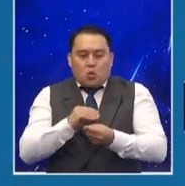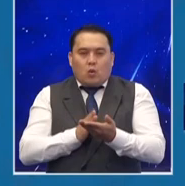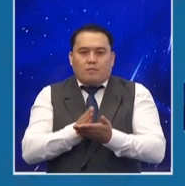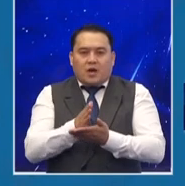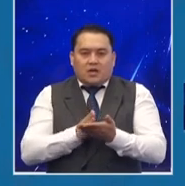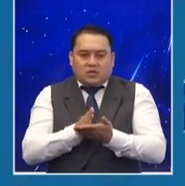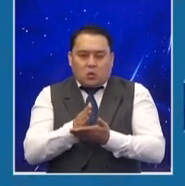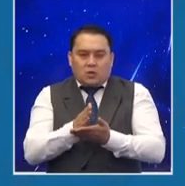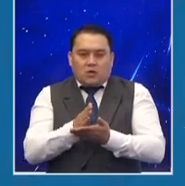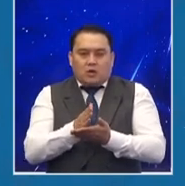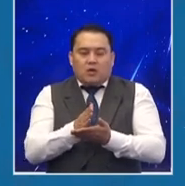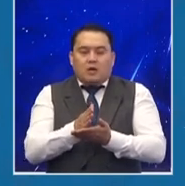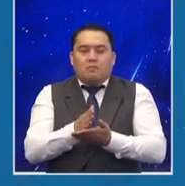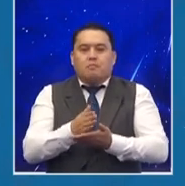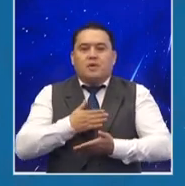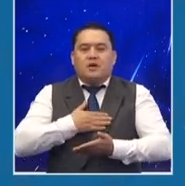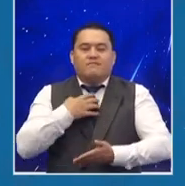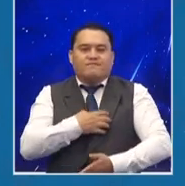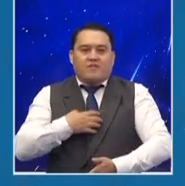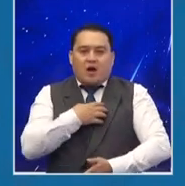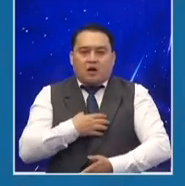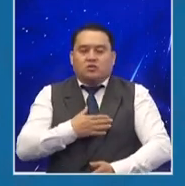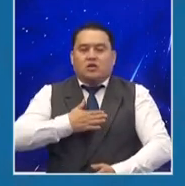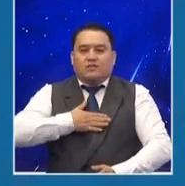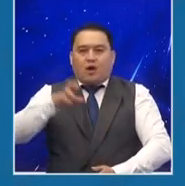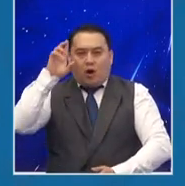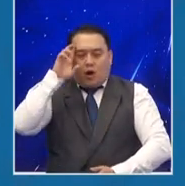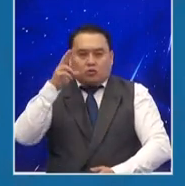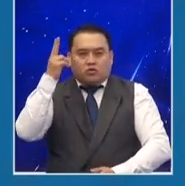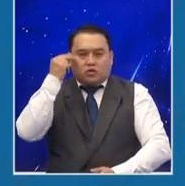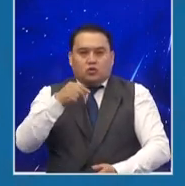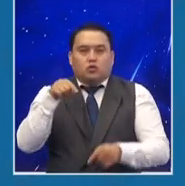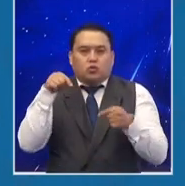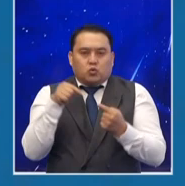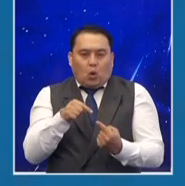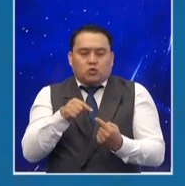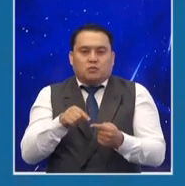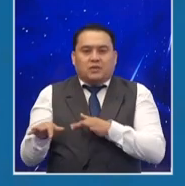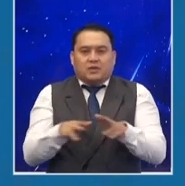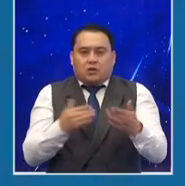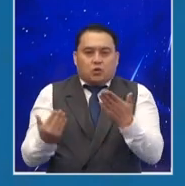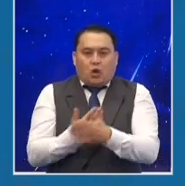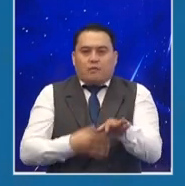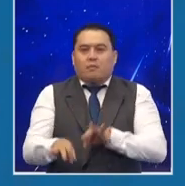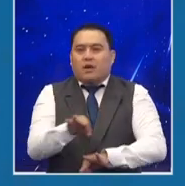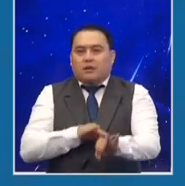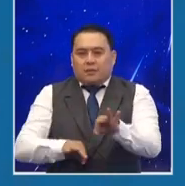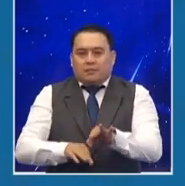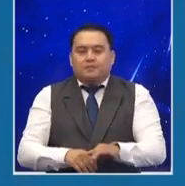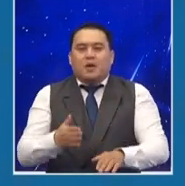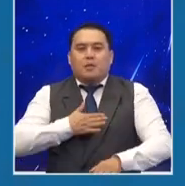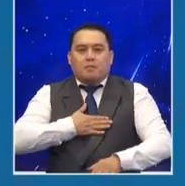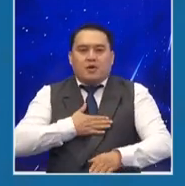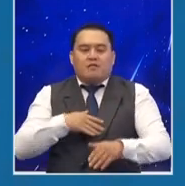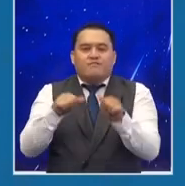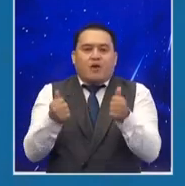пройденного пути. Мы отметим эту важнейшую для нашего народа дату конкретными делами и новыми проектами. Мы уйдем